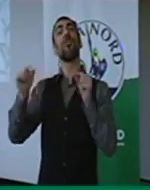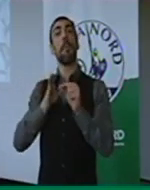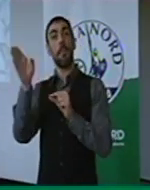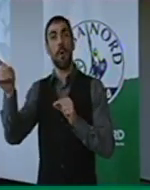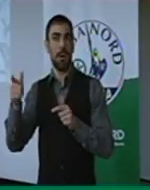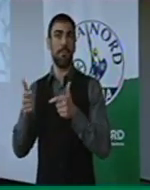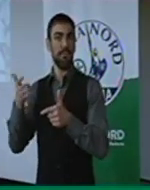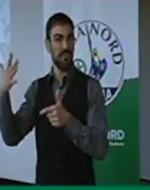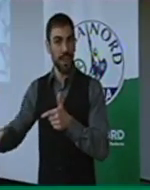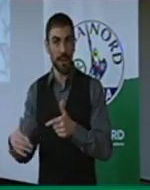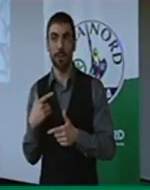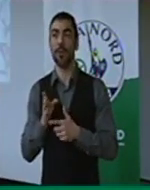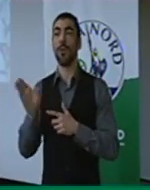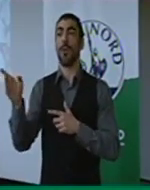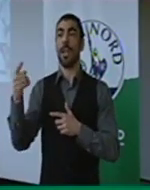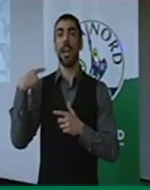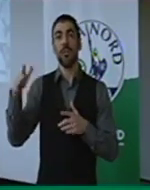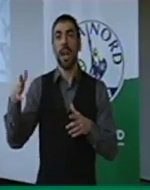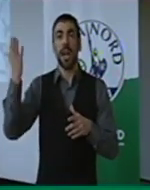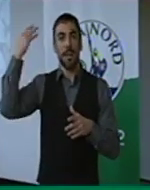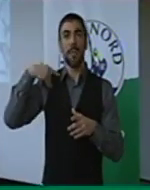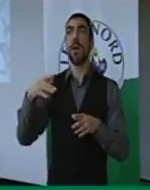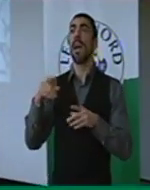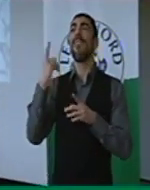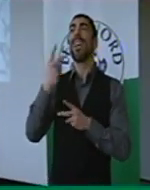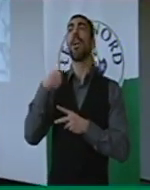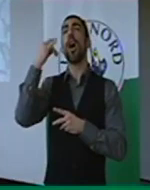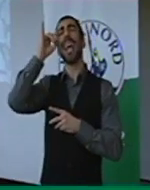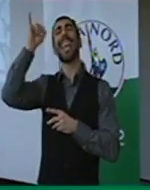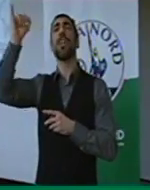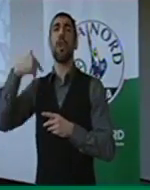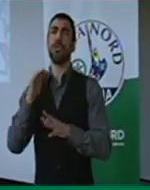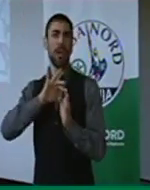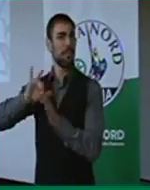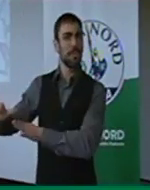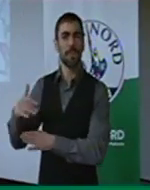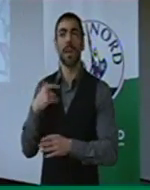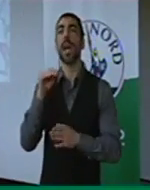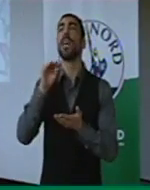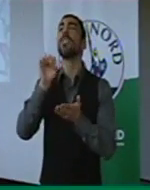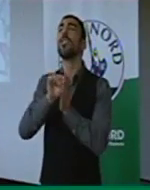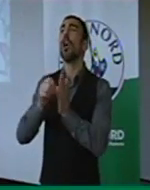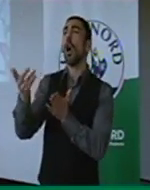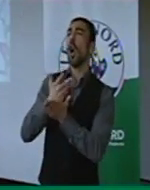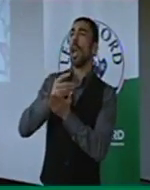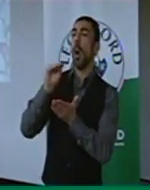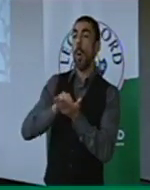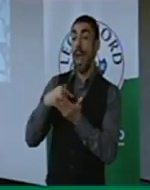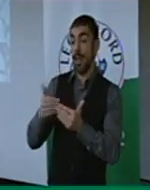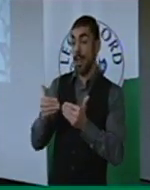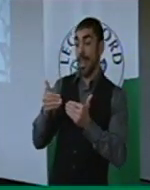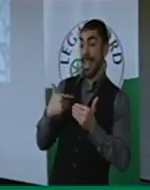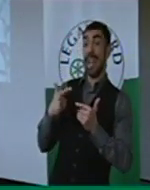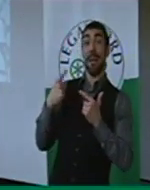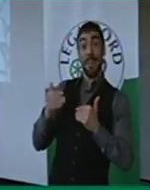così ed è cominciato quello che ho cominciato al di là delle ideologie non mi interessa però la storia insegna che quando arretri per difendere il